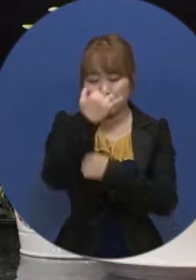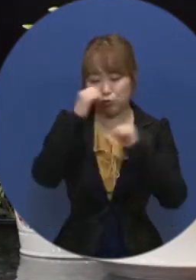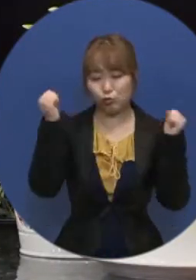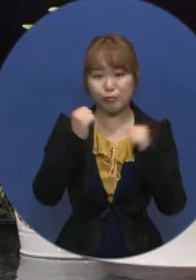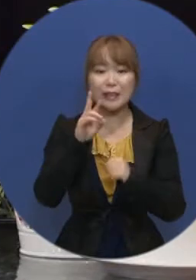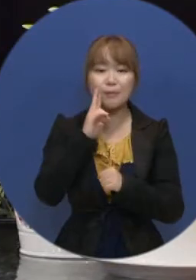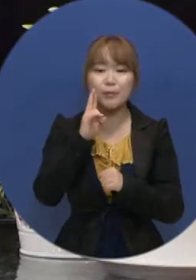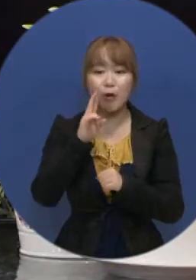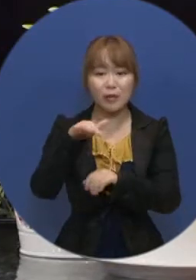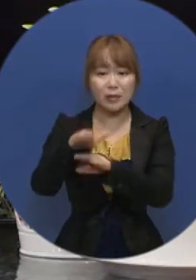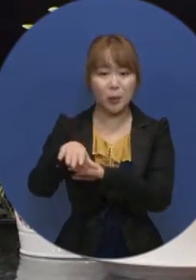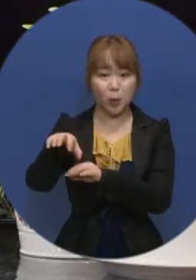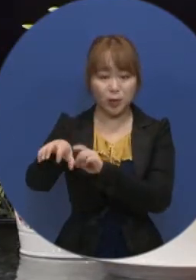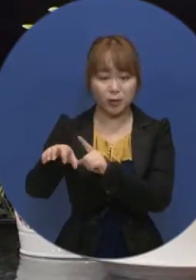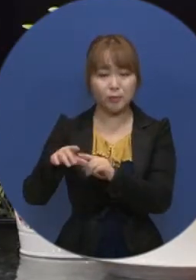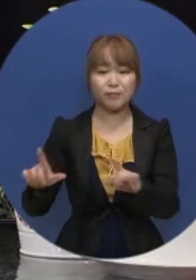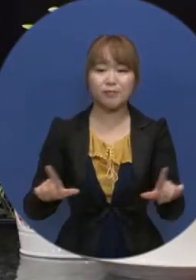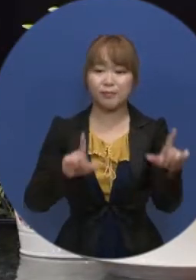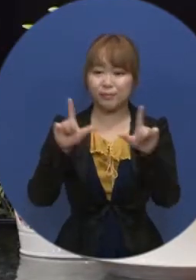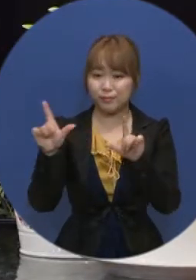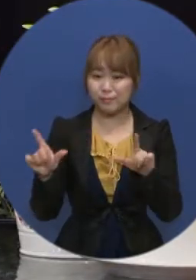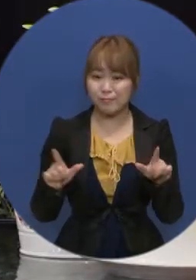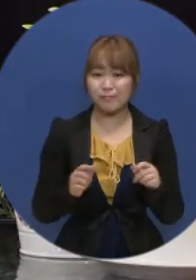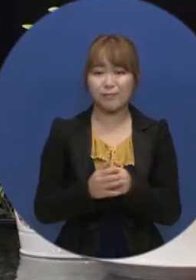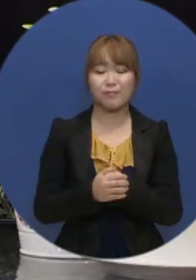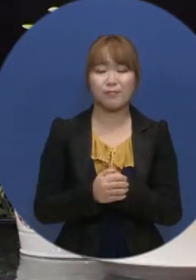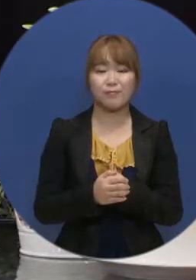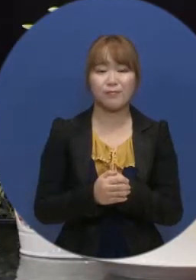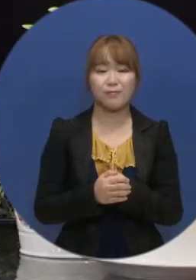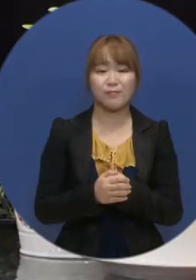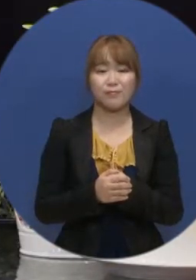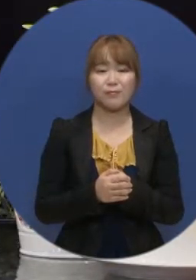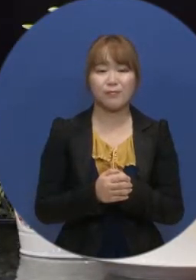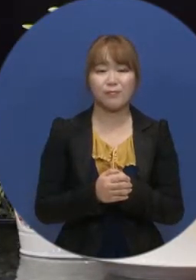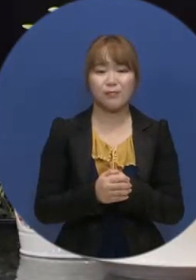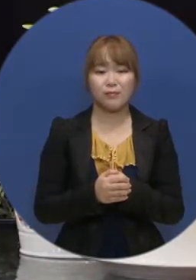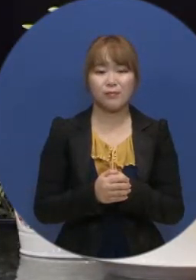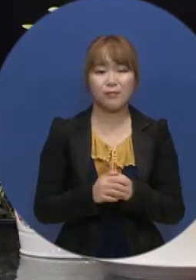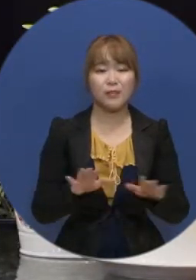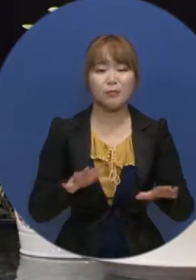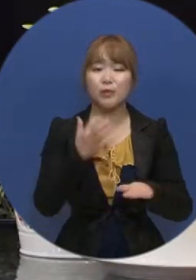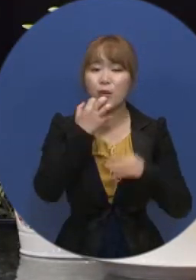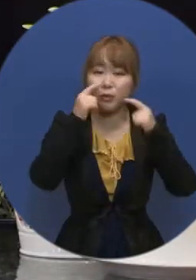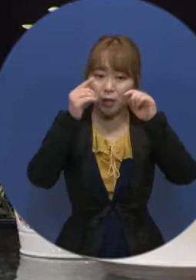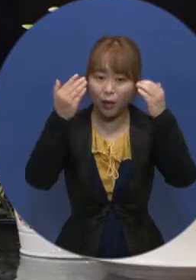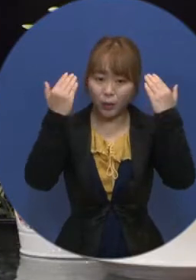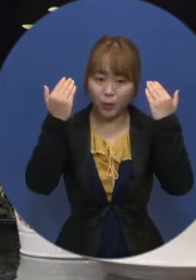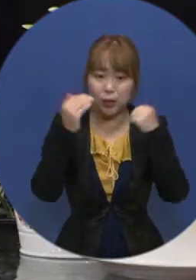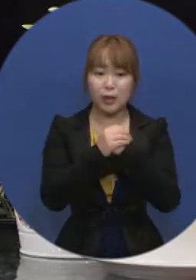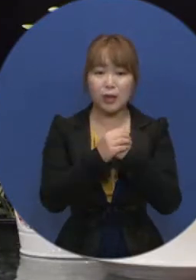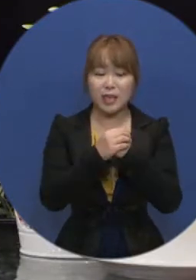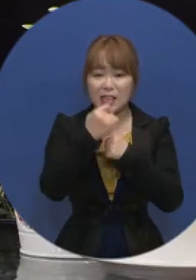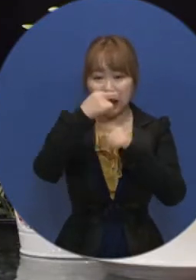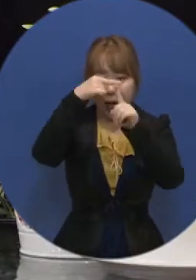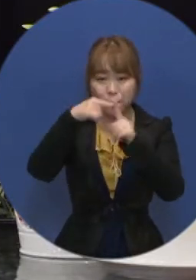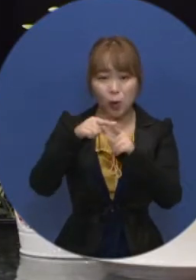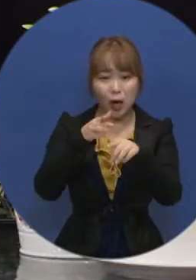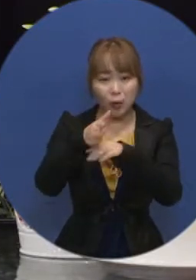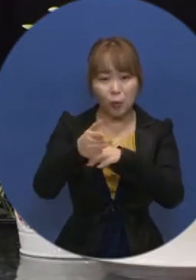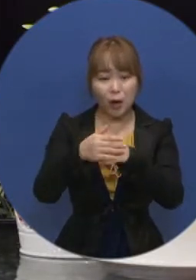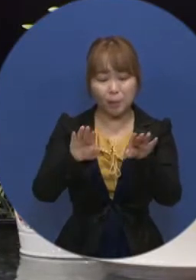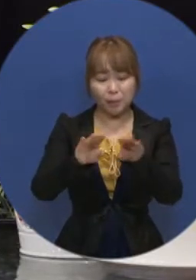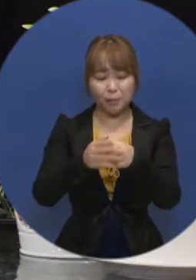음성 시골에서 네. 살았는데. 네네. 지금 서울대학교에 간호학과가 생기기 전에.